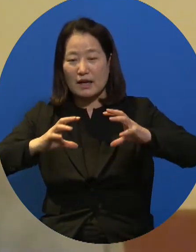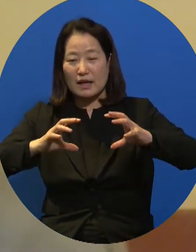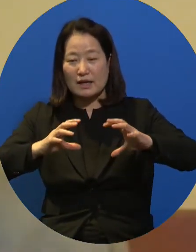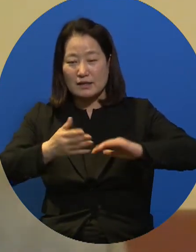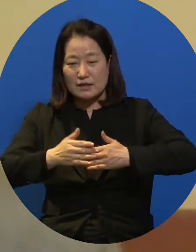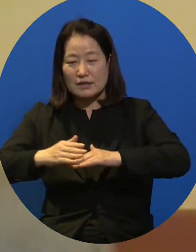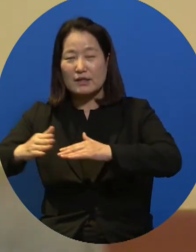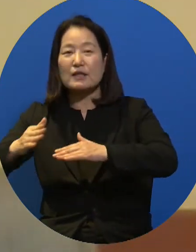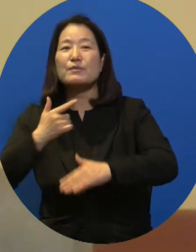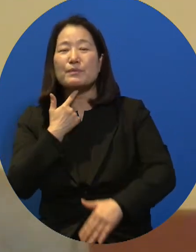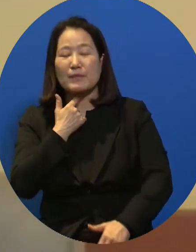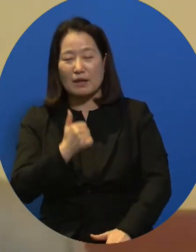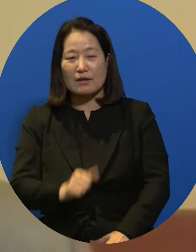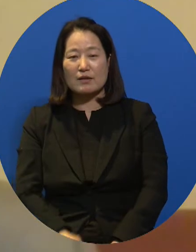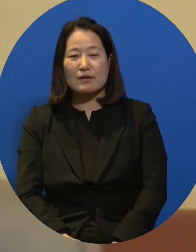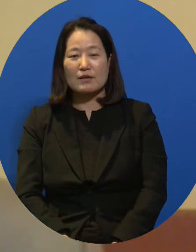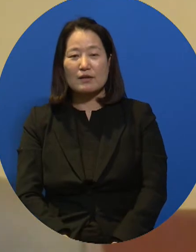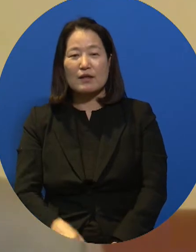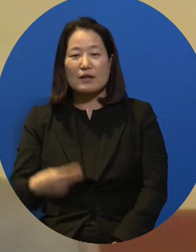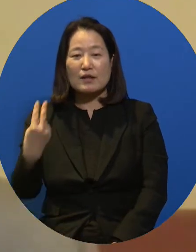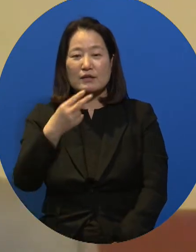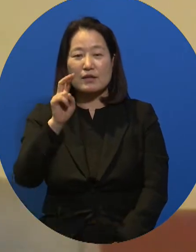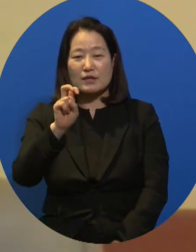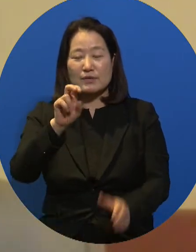수도 있겠지만 2020년에는